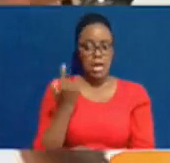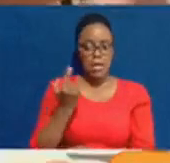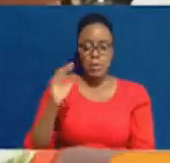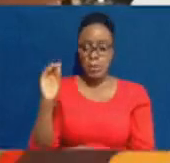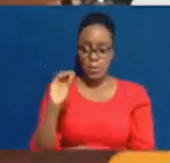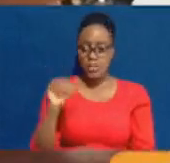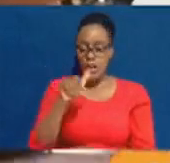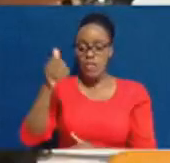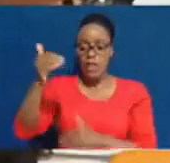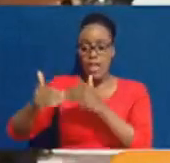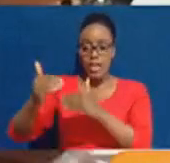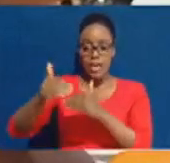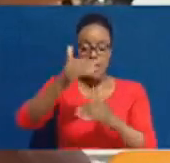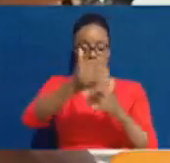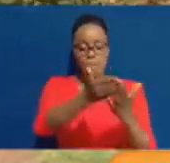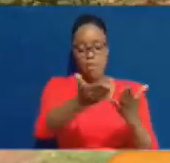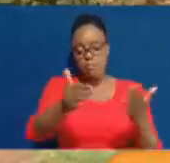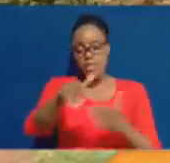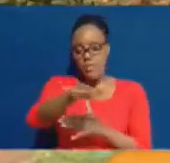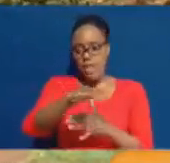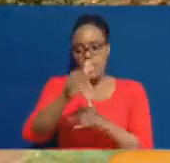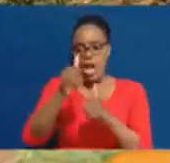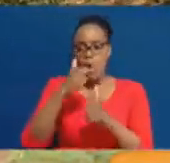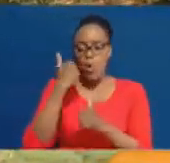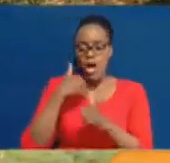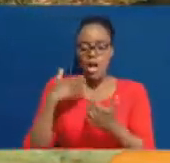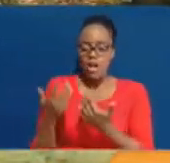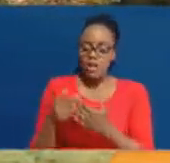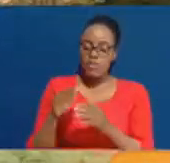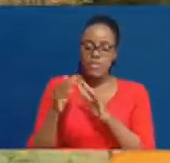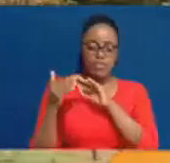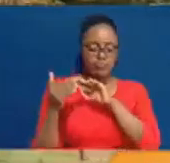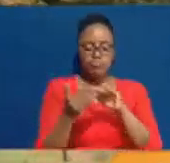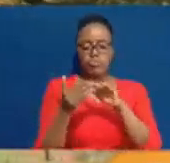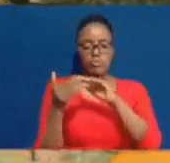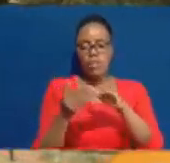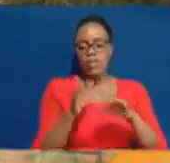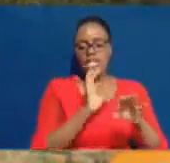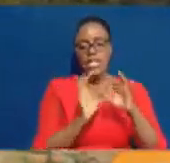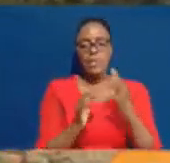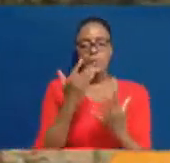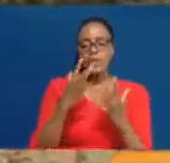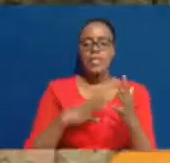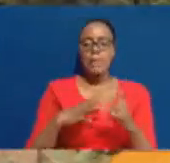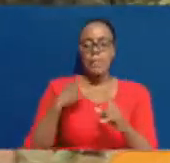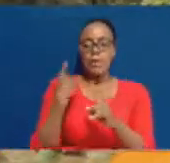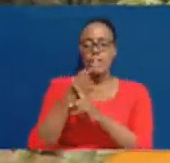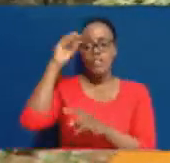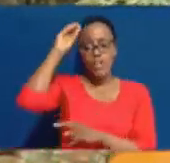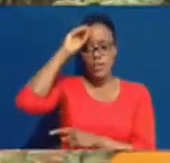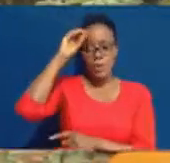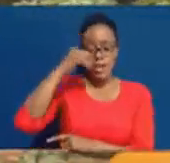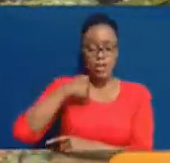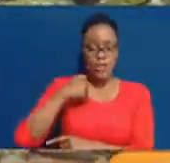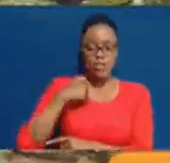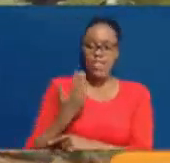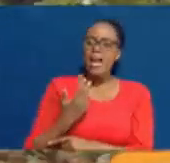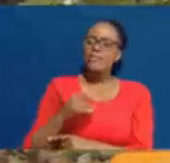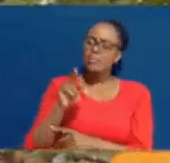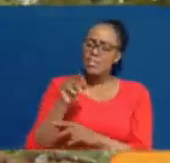hata kuna majirani eneo za hapa wanayangusha, wakiichoma. Hata hivyo, wapo wenye maoni tofauti. Ndio, miti ya